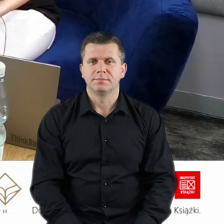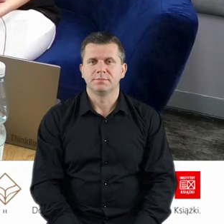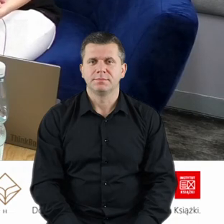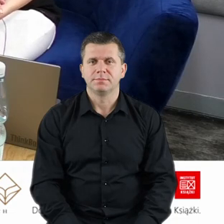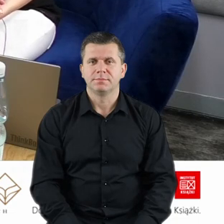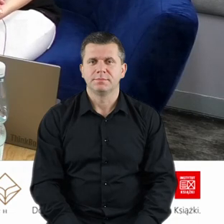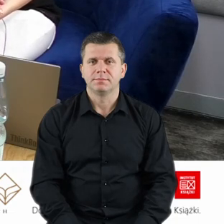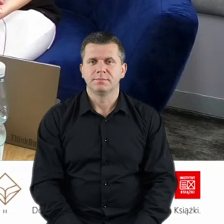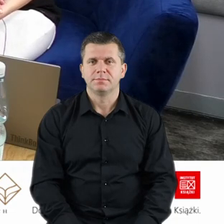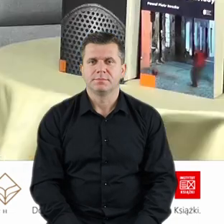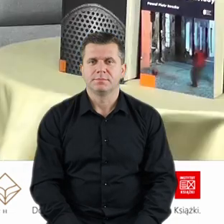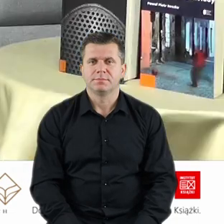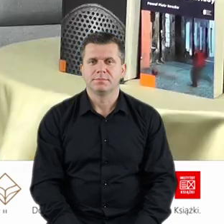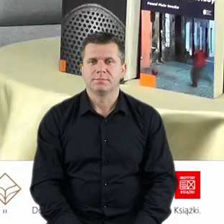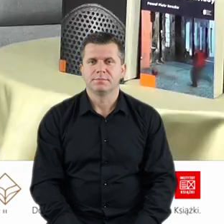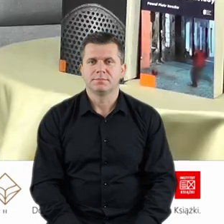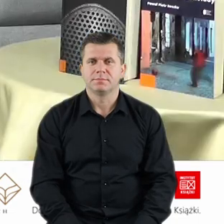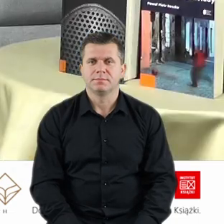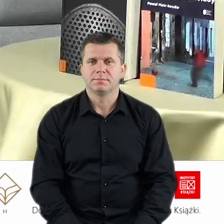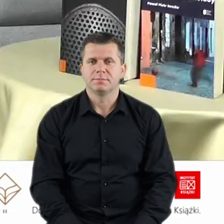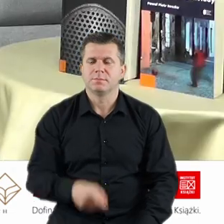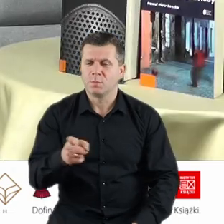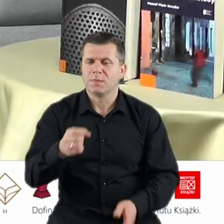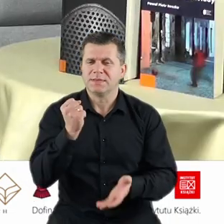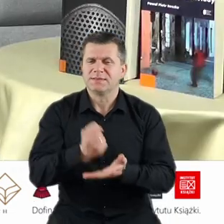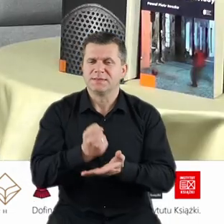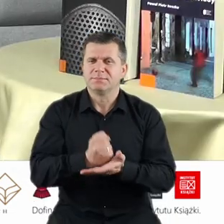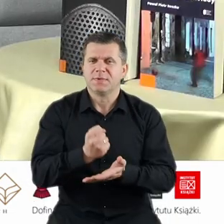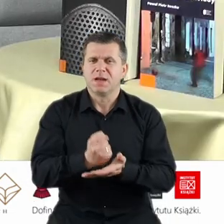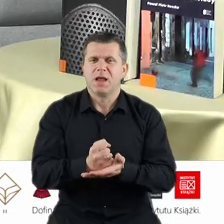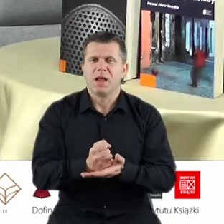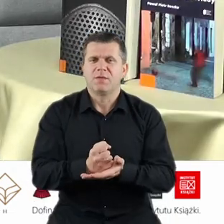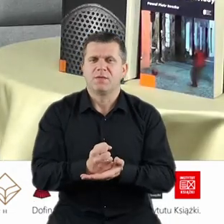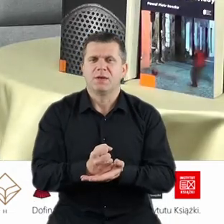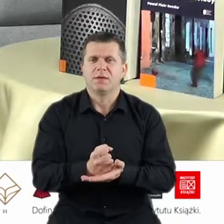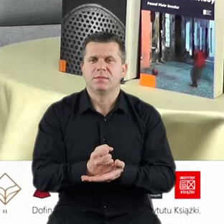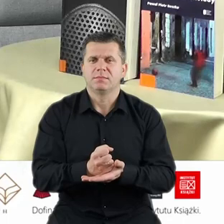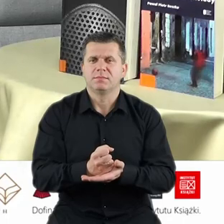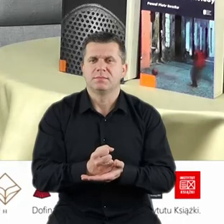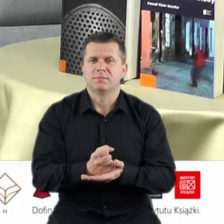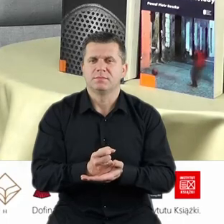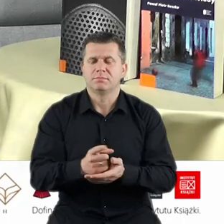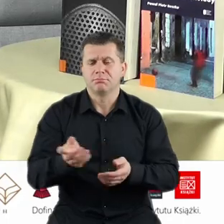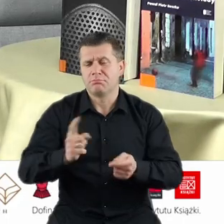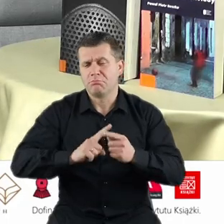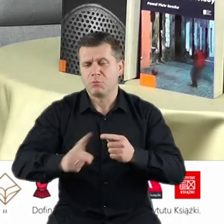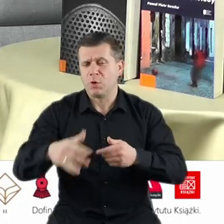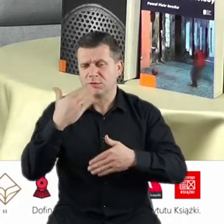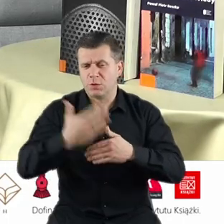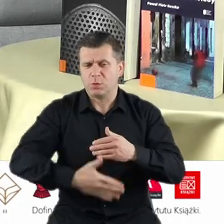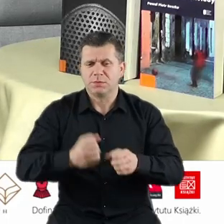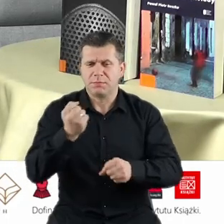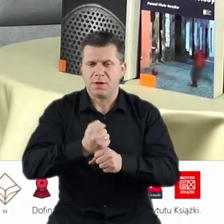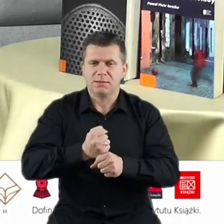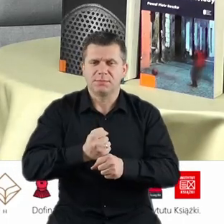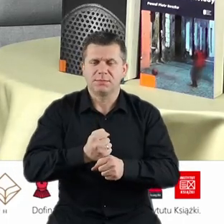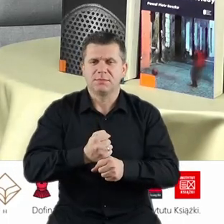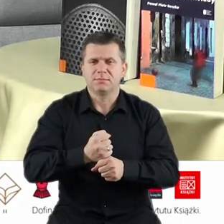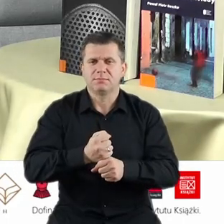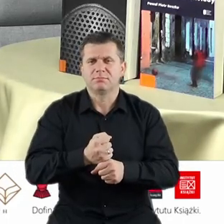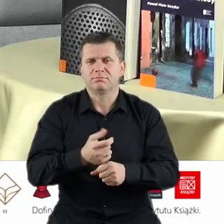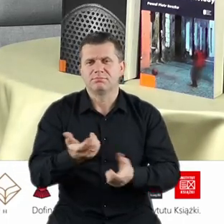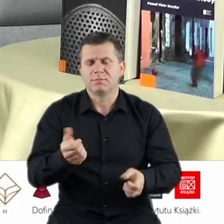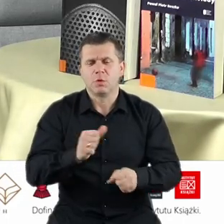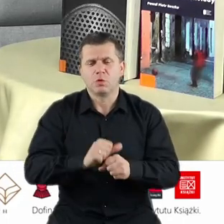To jest, no właśnie, to jest takie, no właśnie, to jest też jedna z tych spraw, które gdzieś tam po zakończeniu pracy nad tekstem